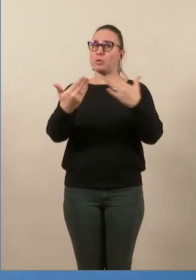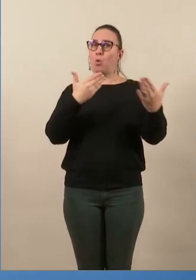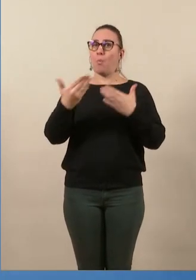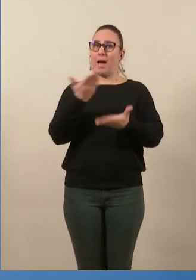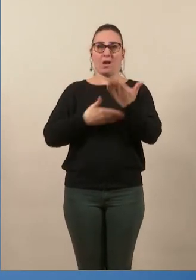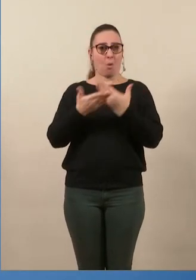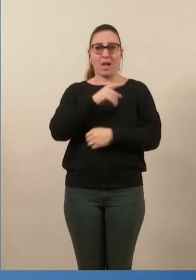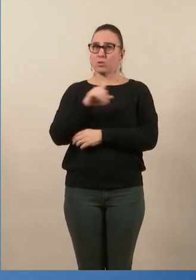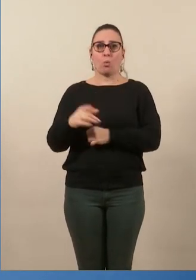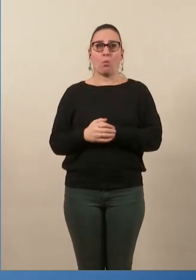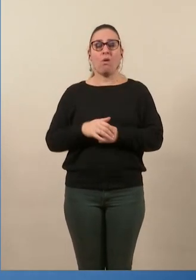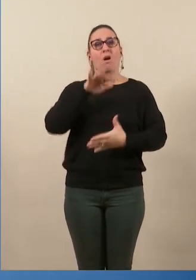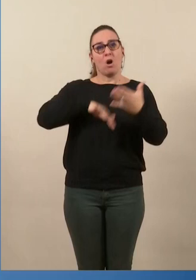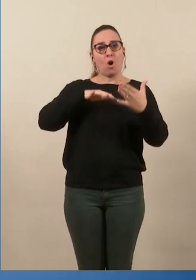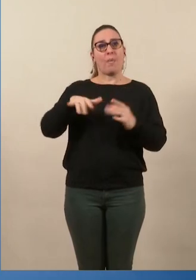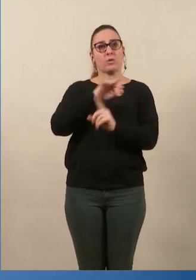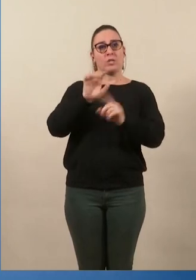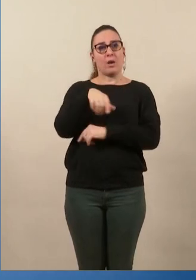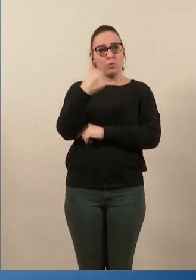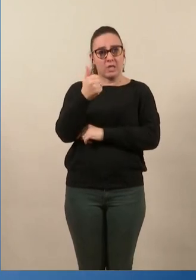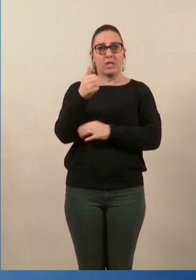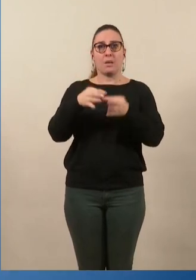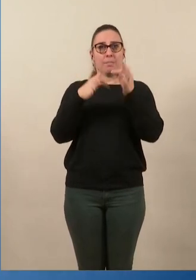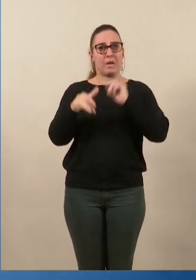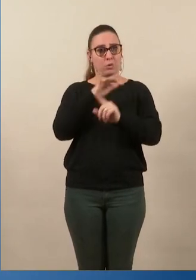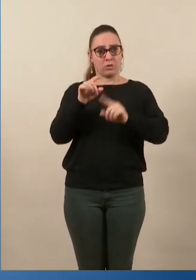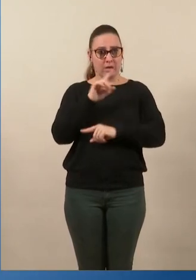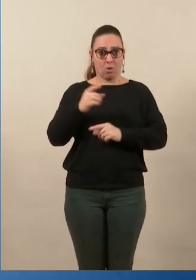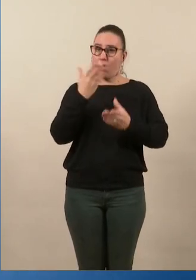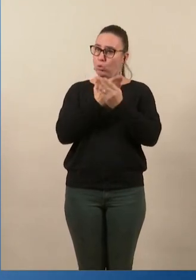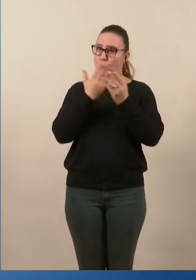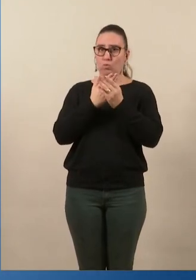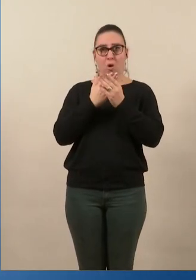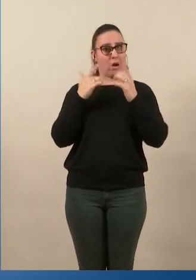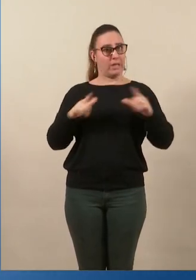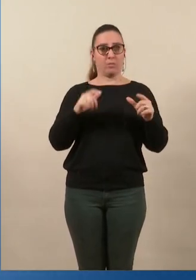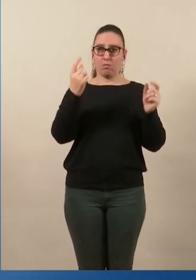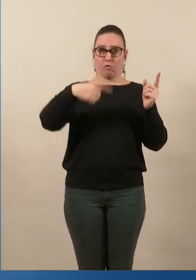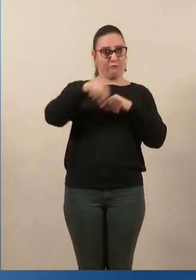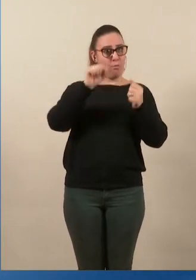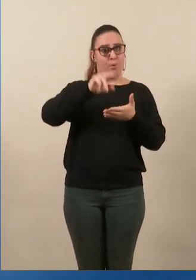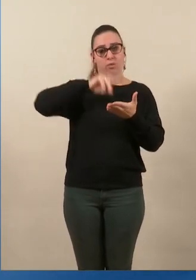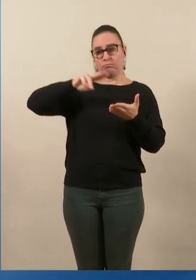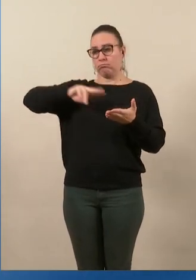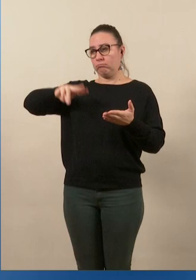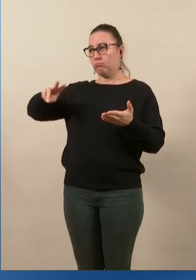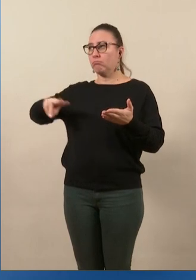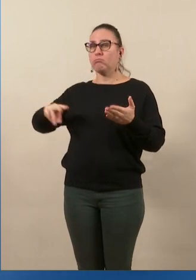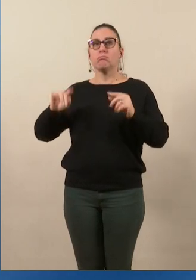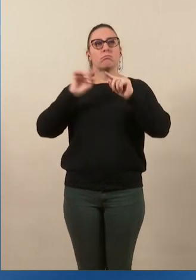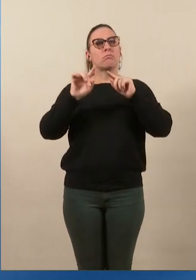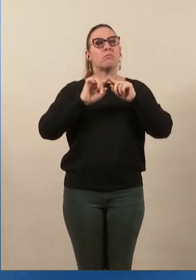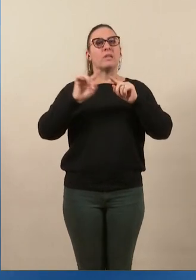et le rapport social unique et le bilan social qui sont des documents qui sont disponibles et qui détaillent avec un détail